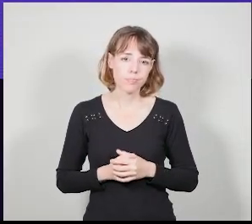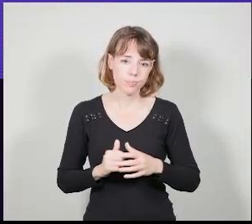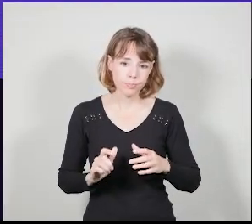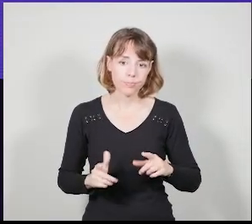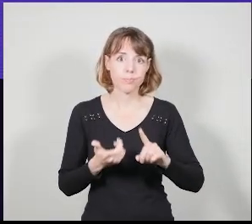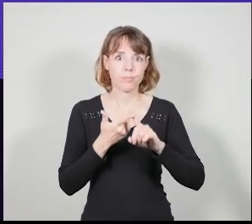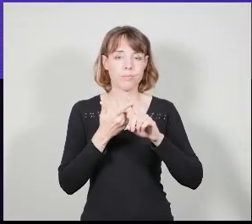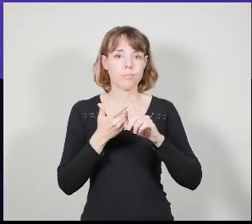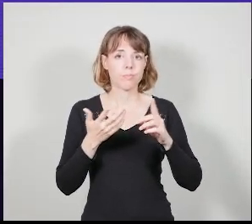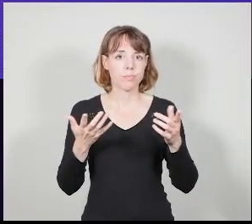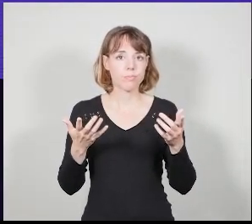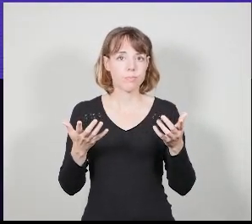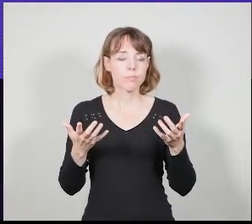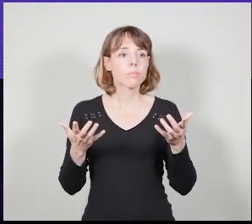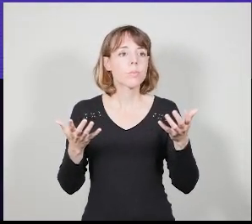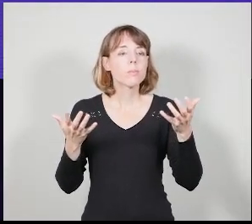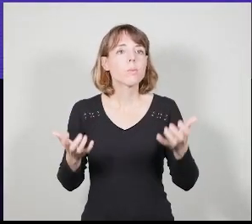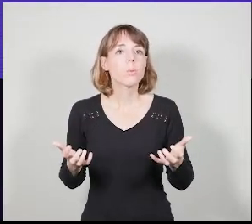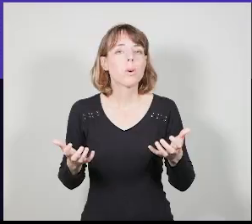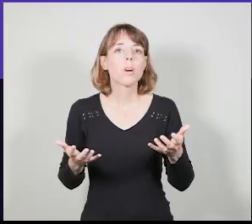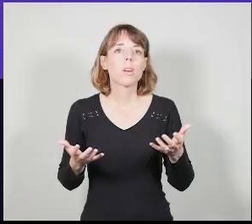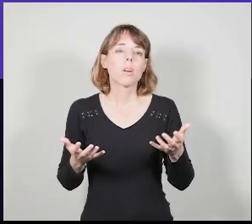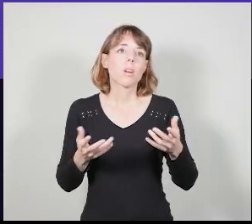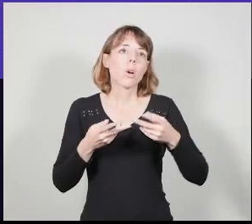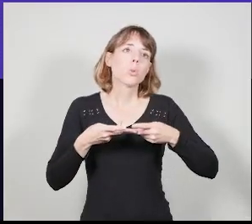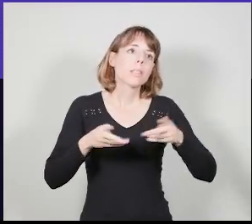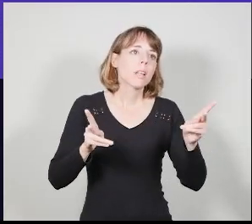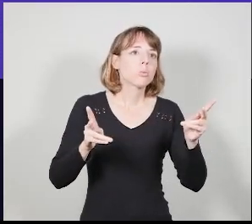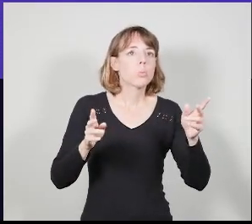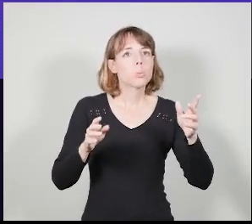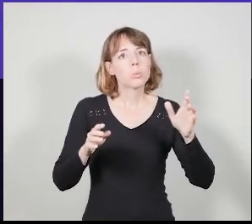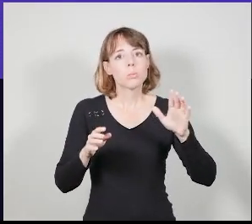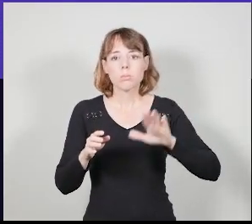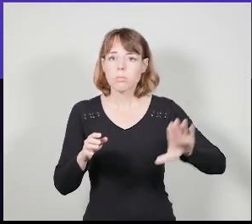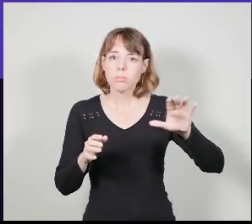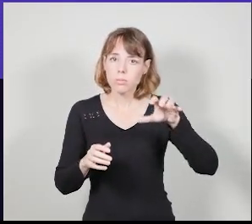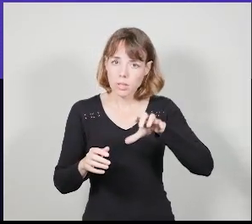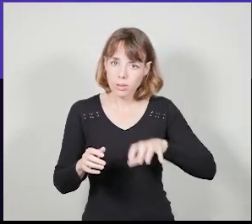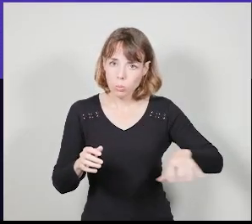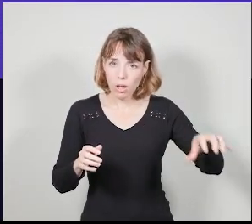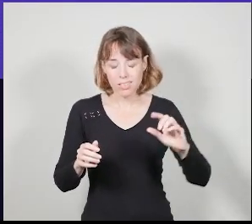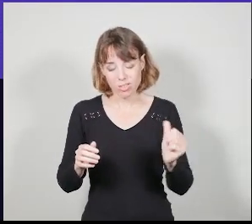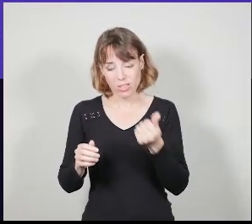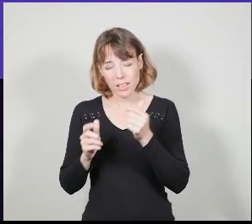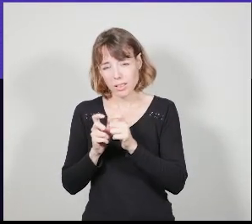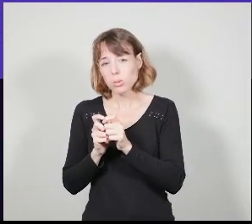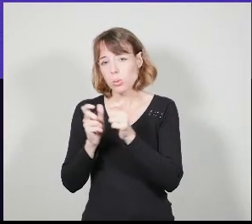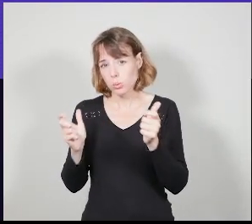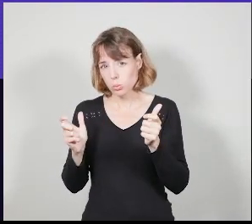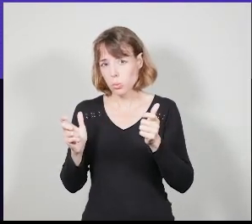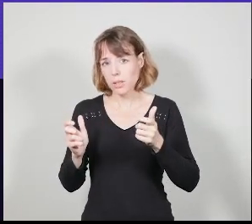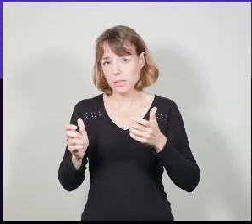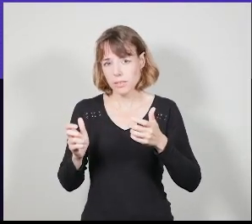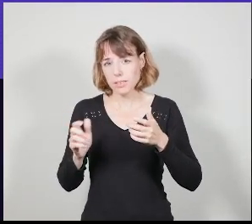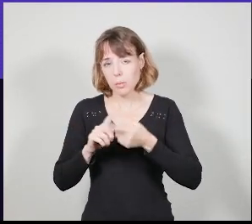vers des autorisations plus territorialisées, c'est-à-dire que chaque structure d'accompagnement ait des zones prioritaires